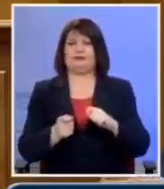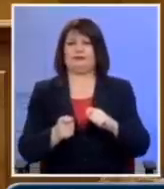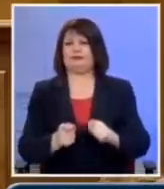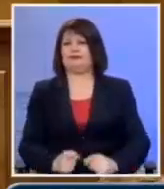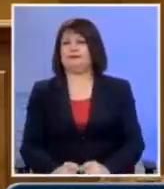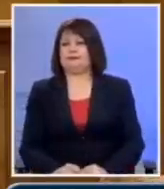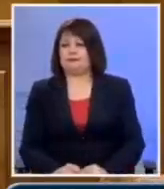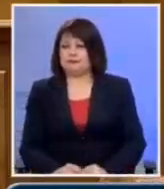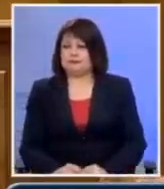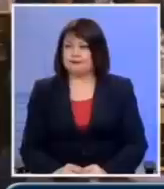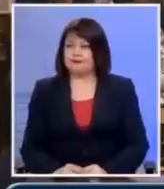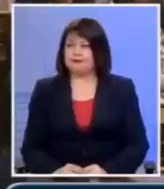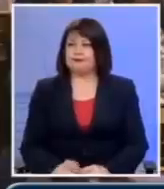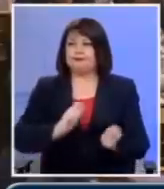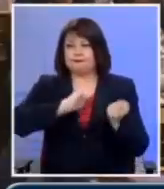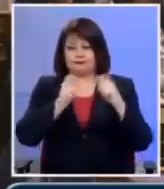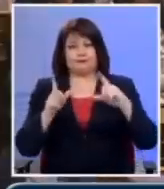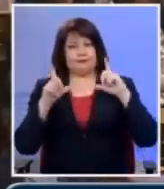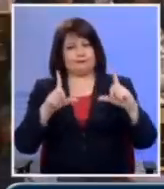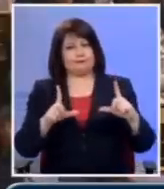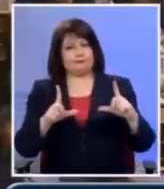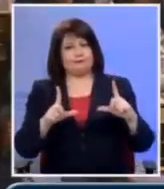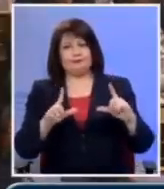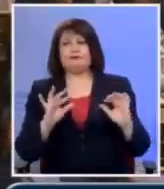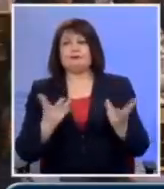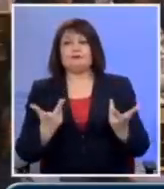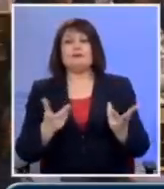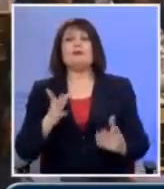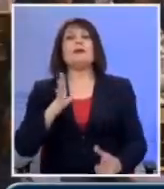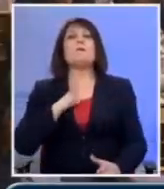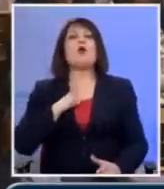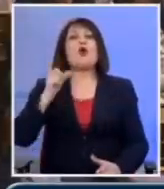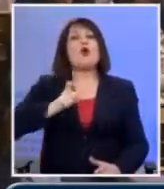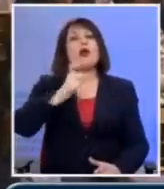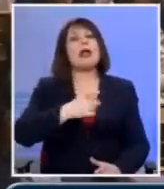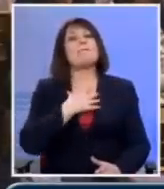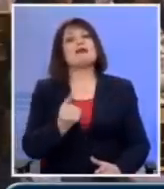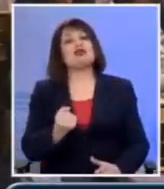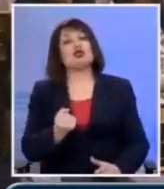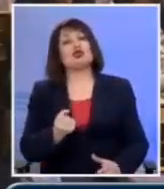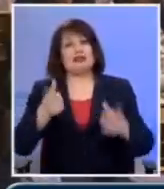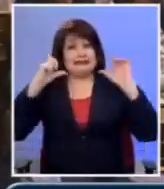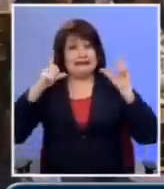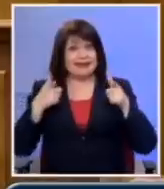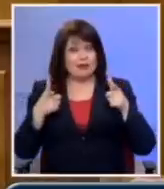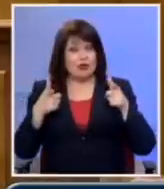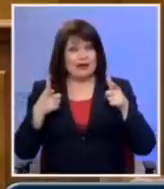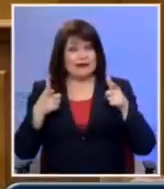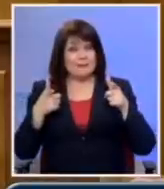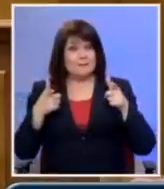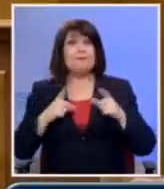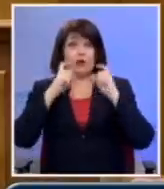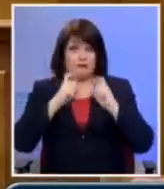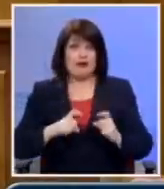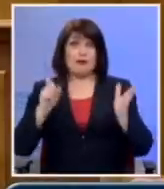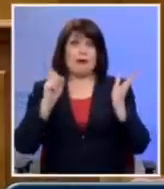για να αντιστραφεί αυτό το κλίμα, για να ανακτήσουν οι πολίτες την εμπιστοσύνη τους στη δημοκρατία, οφείλουμε